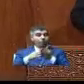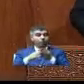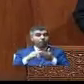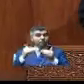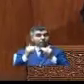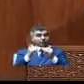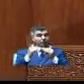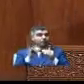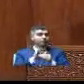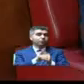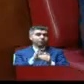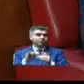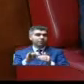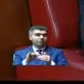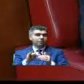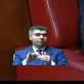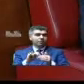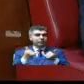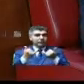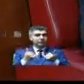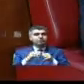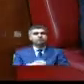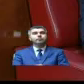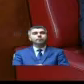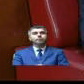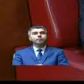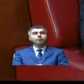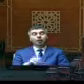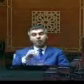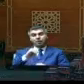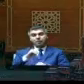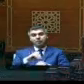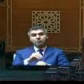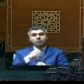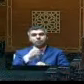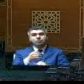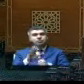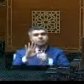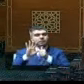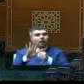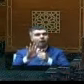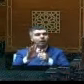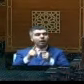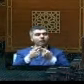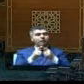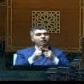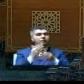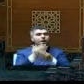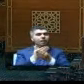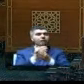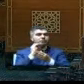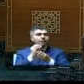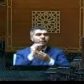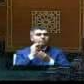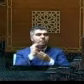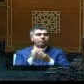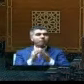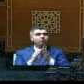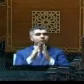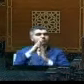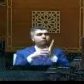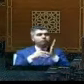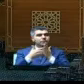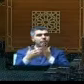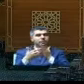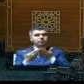تنموي. هذا المفهوم ما زال لم يتنمى بالشكل المطلوب في تجربتنا. من جهة سادسة فإن النمو الاقتصادي الجهوي